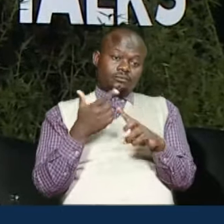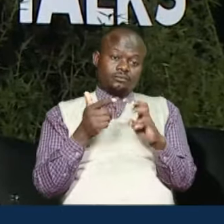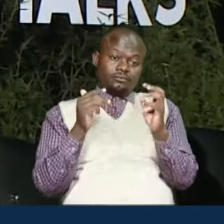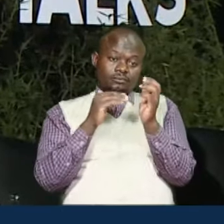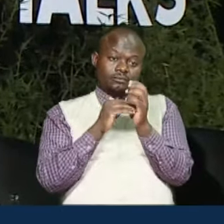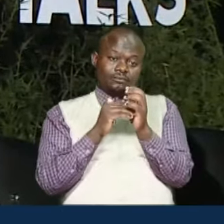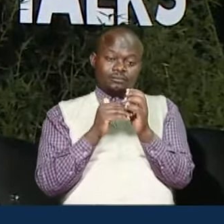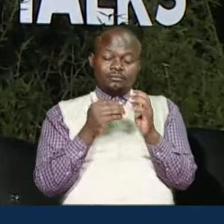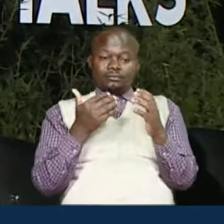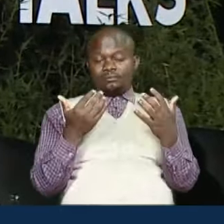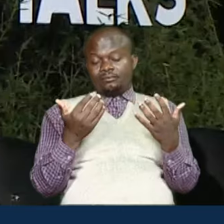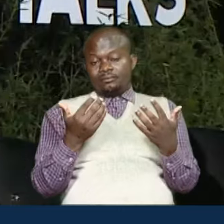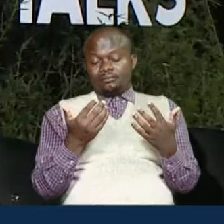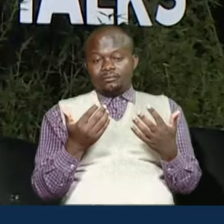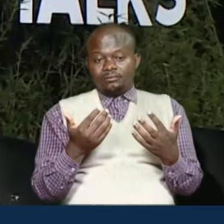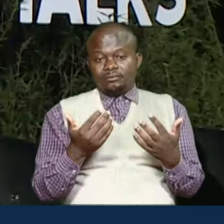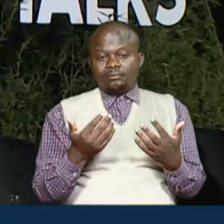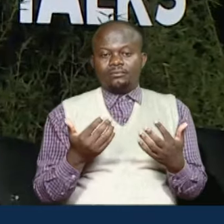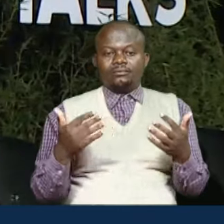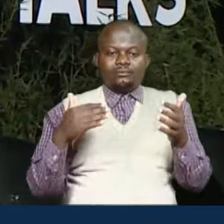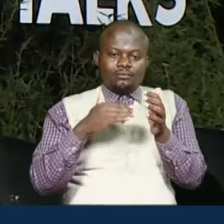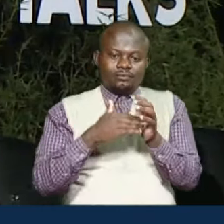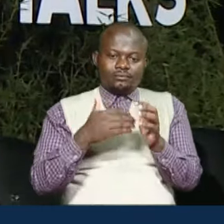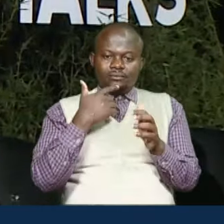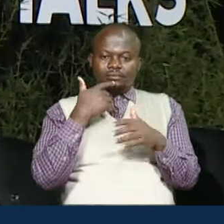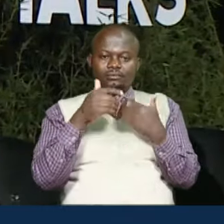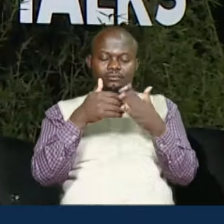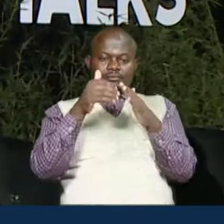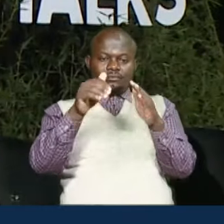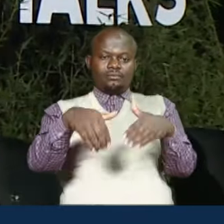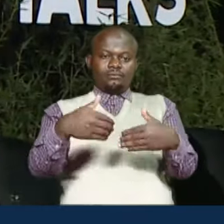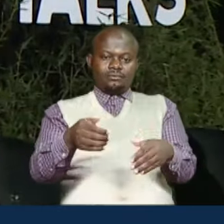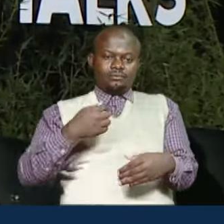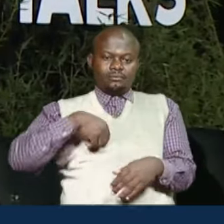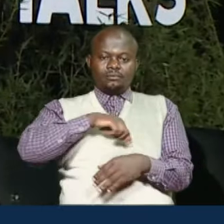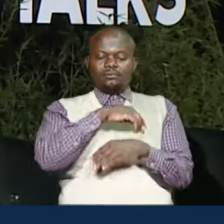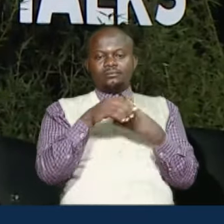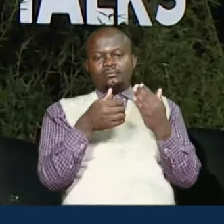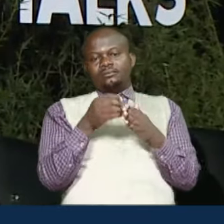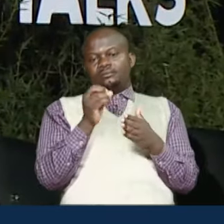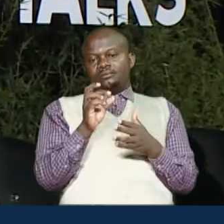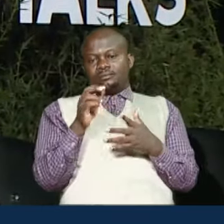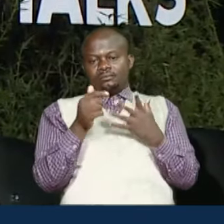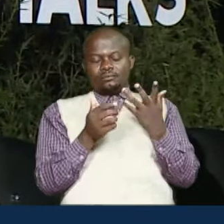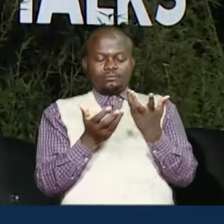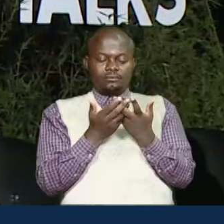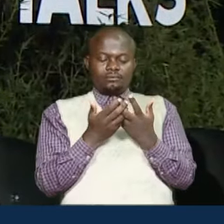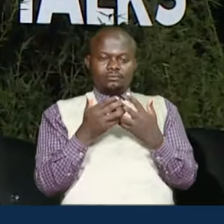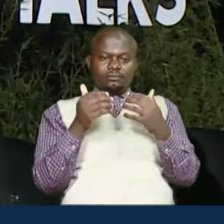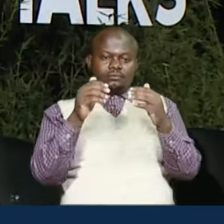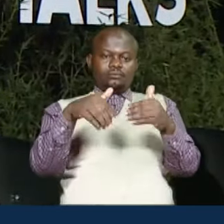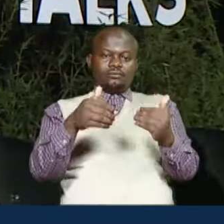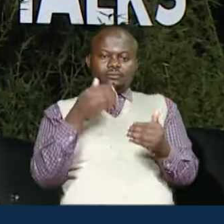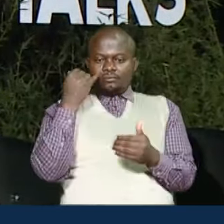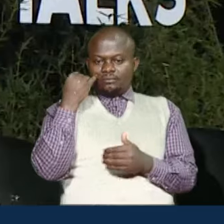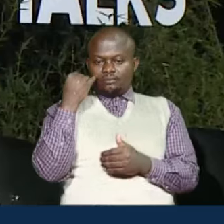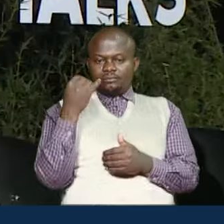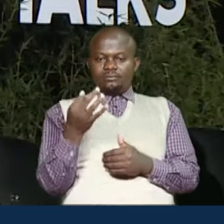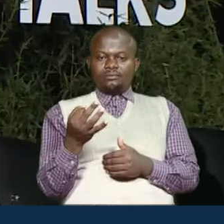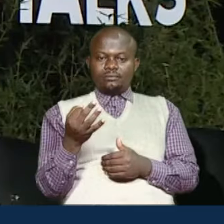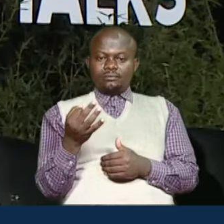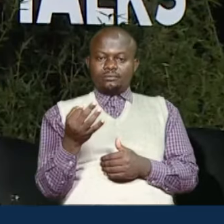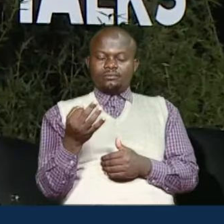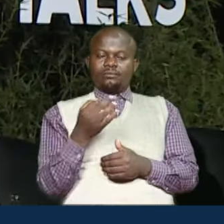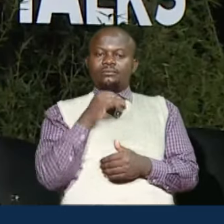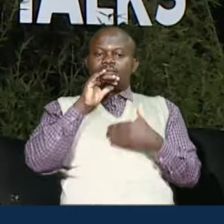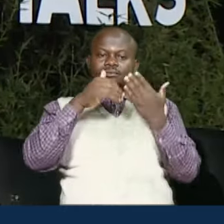hari na agriculture sector yacu cyangwa se ibyerekeye ubuhinzi, iyo